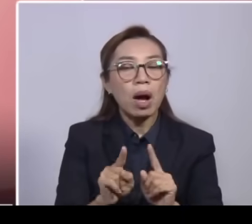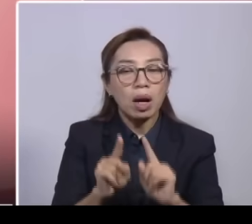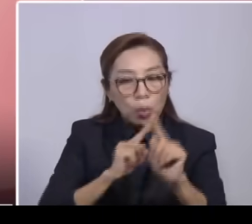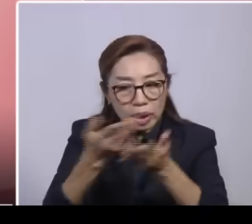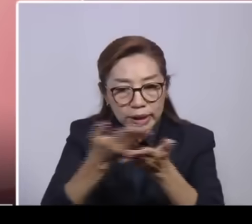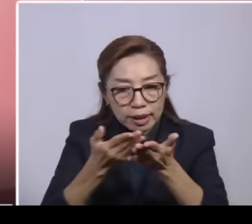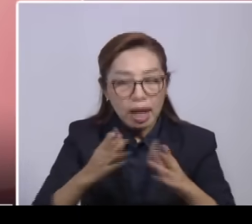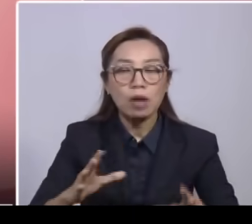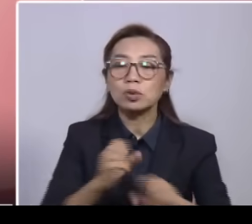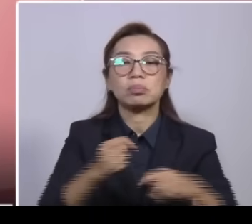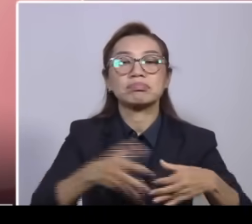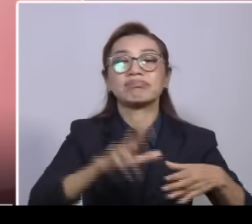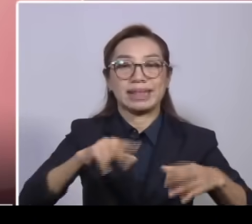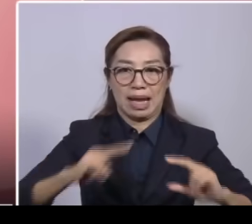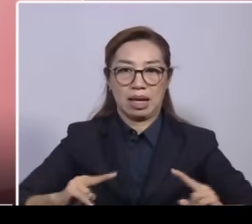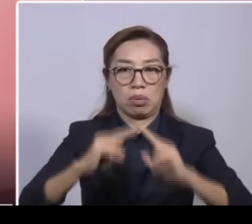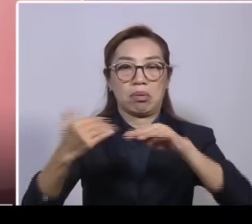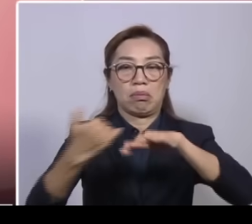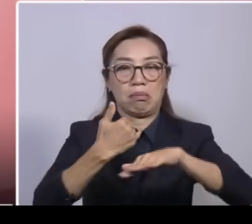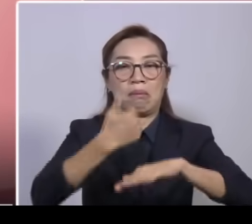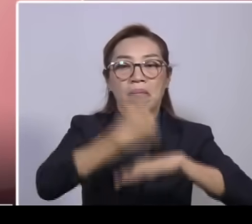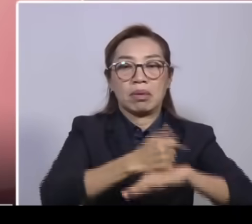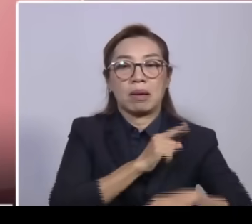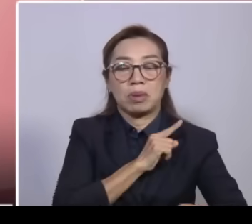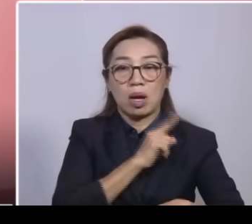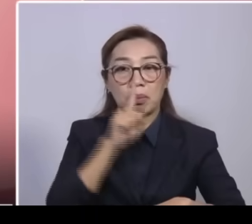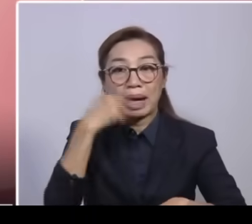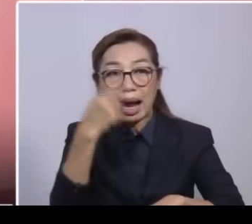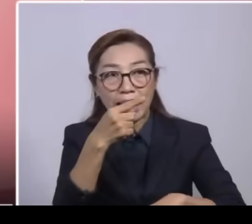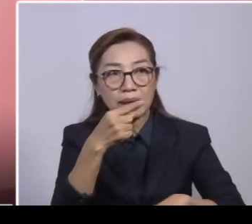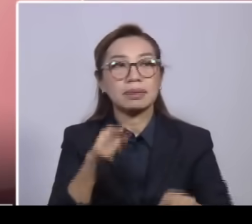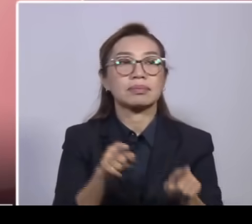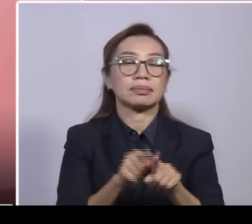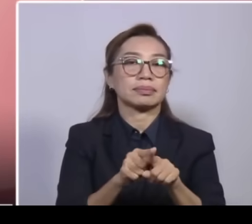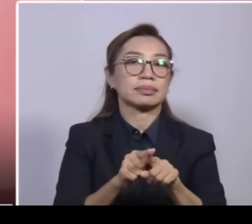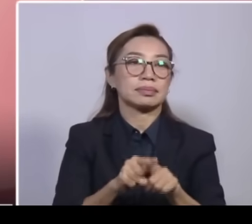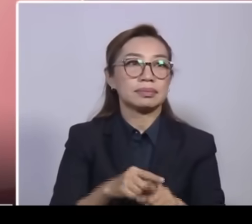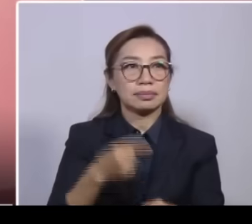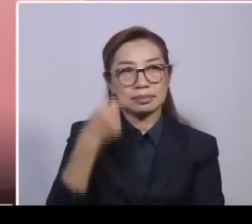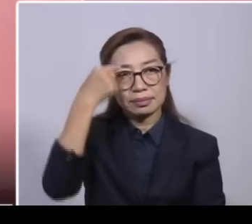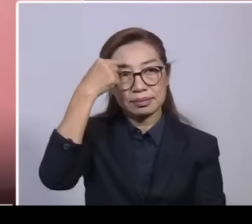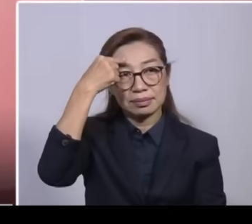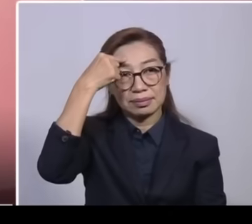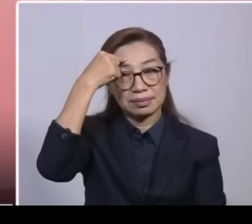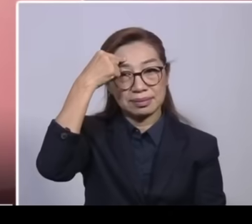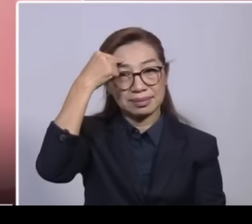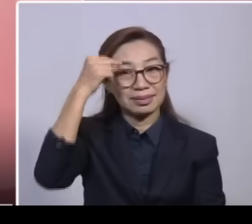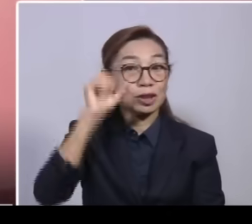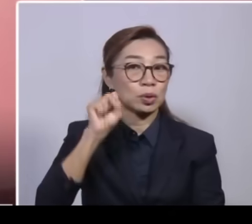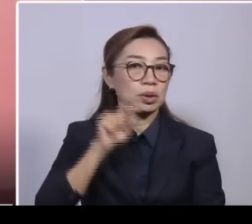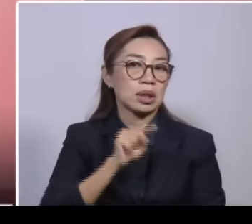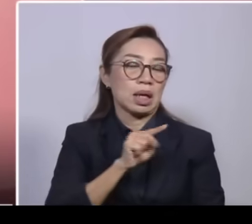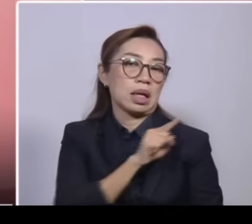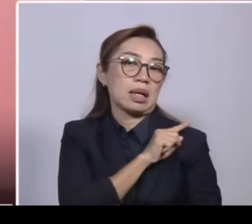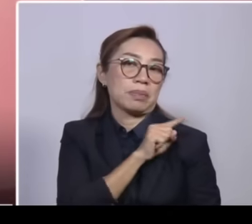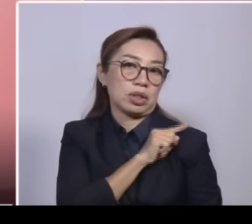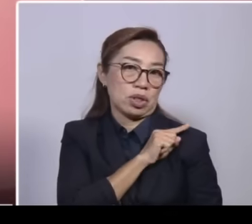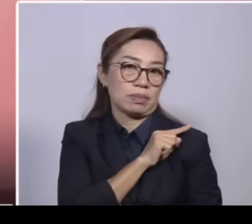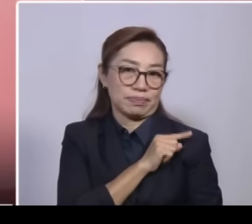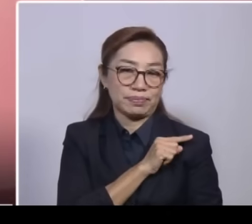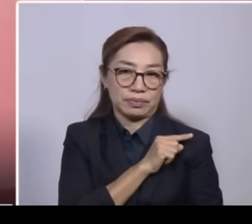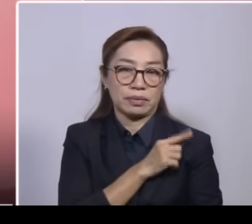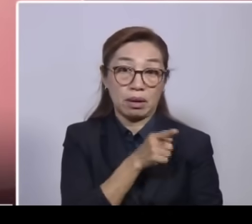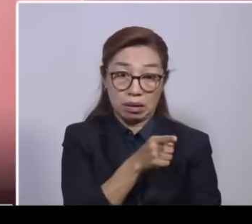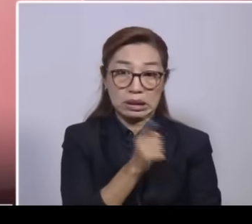มือของเพื่อนไทยและคนที่จะมานั่งก็คือคุณสุริยะจึงรุ่งเรืองกิจถือว่าเป็นอีกหนึ่งในบุคคลสำคัญในทีม